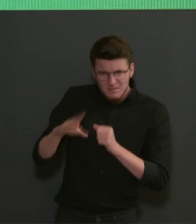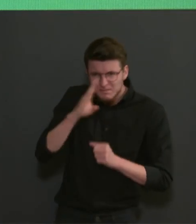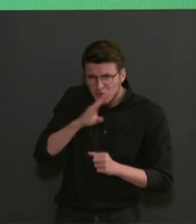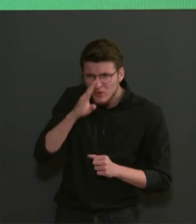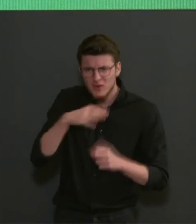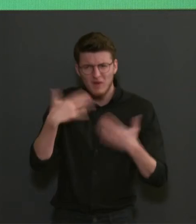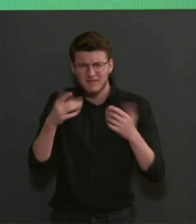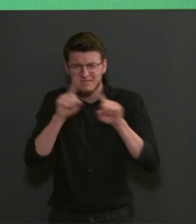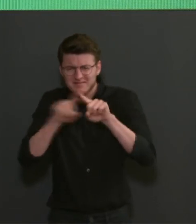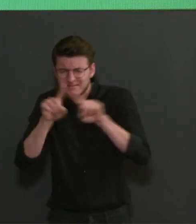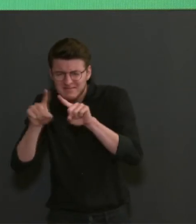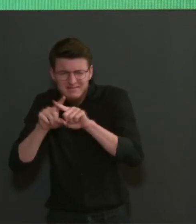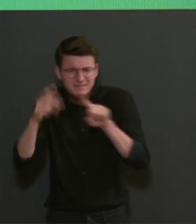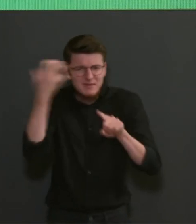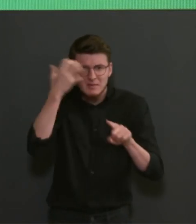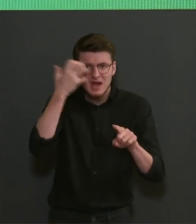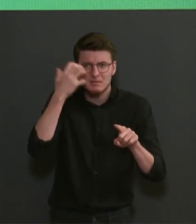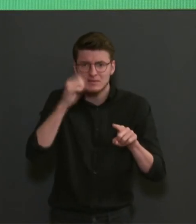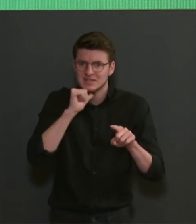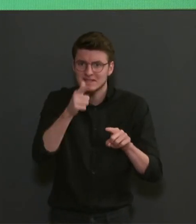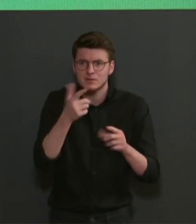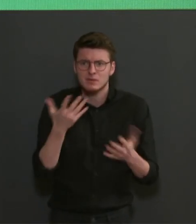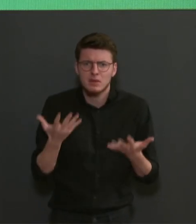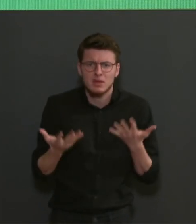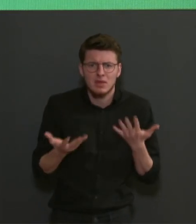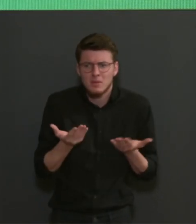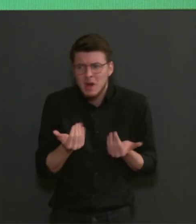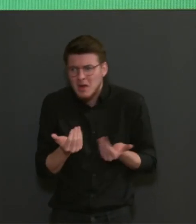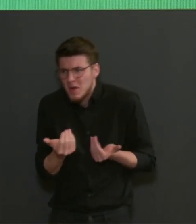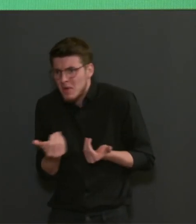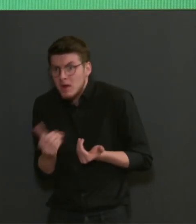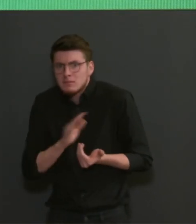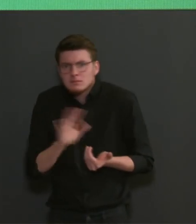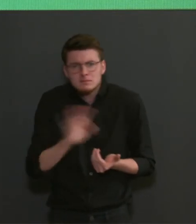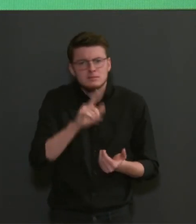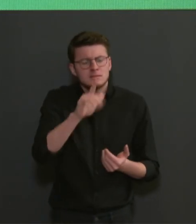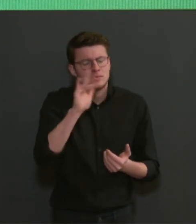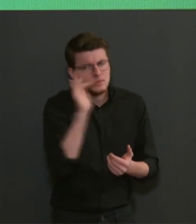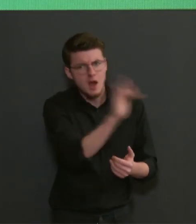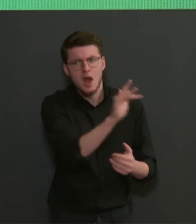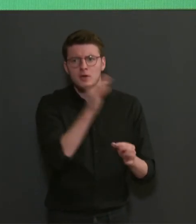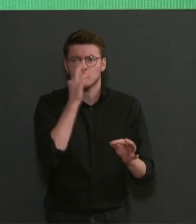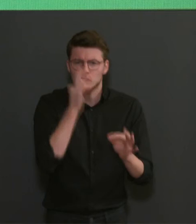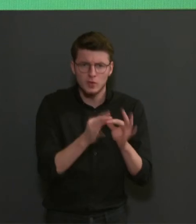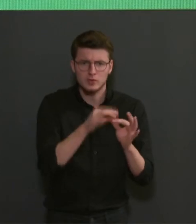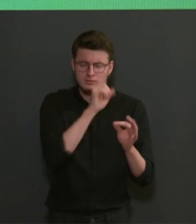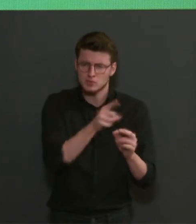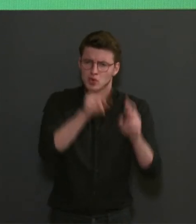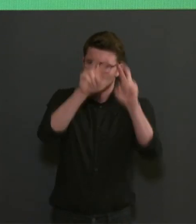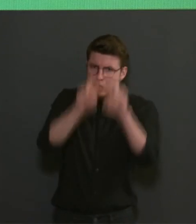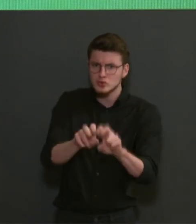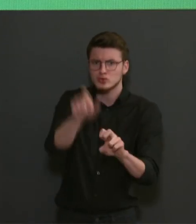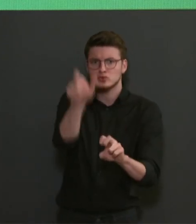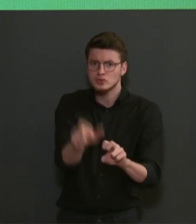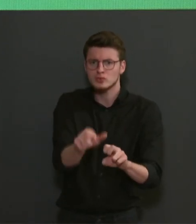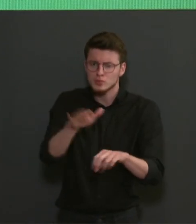u onderzoeken door uw arts. Er is plaats voor u en het is veilig.